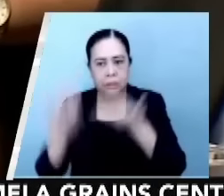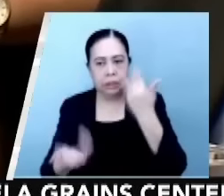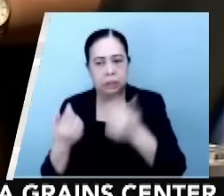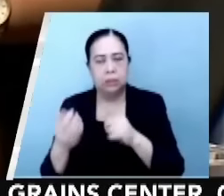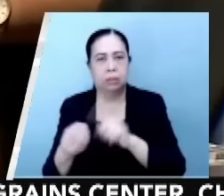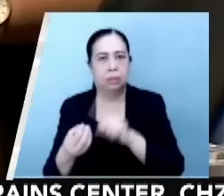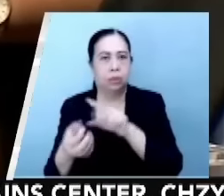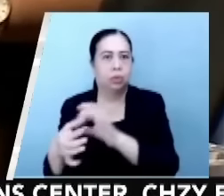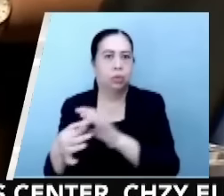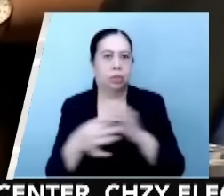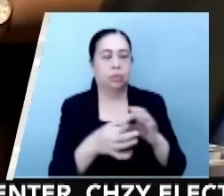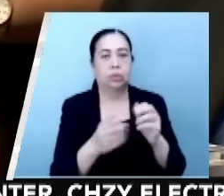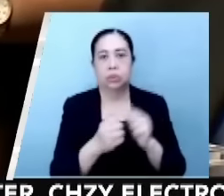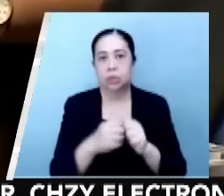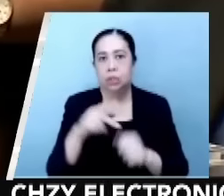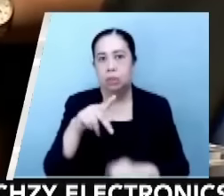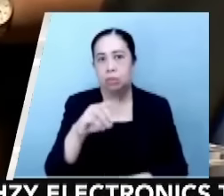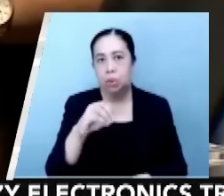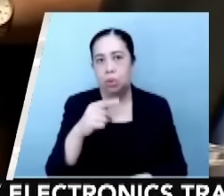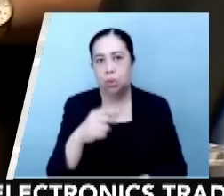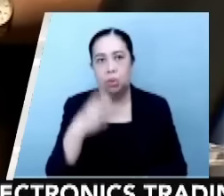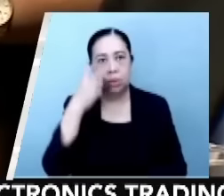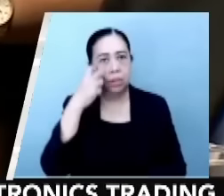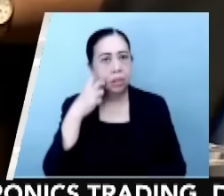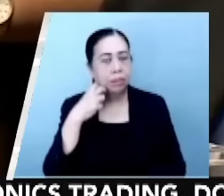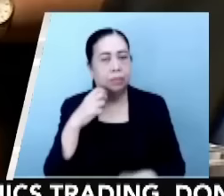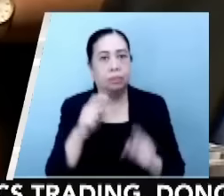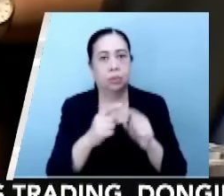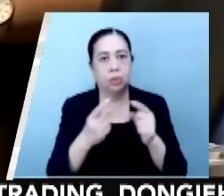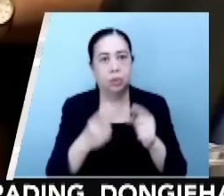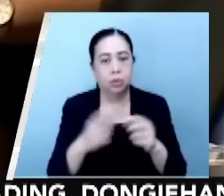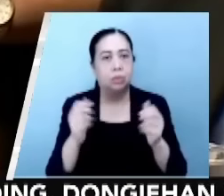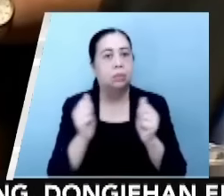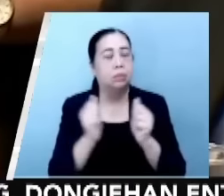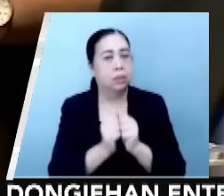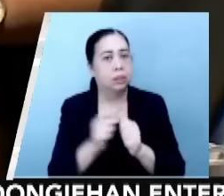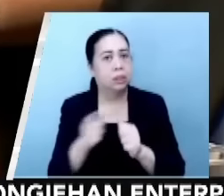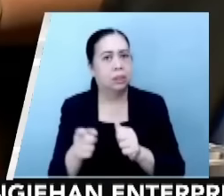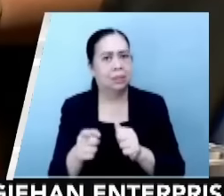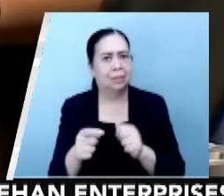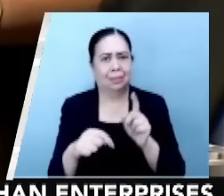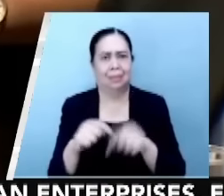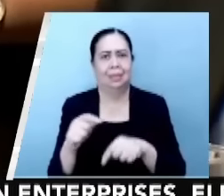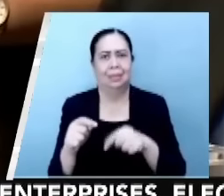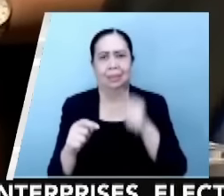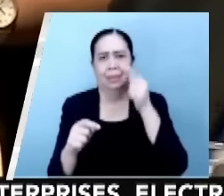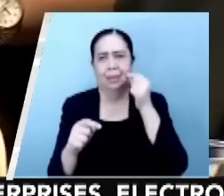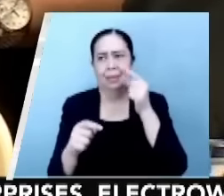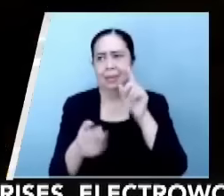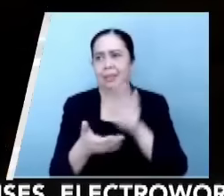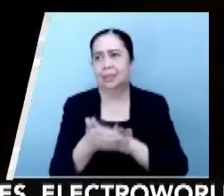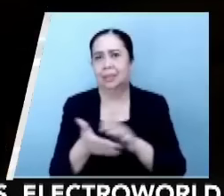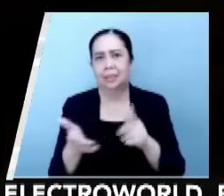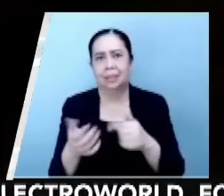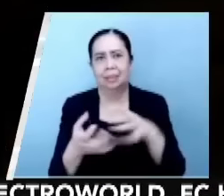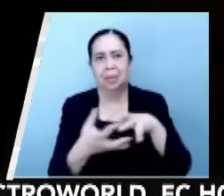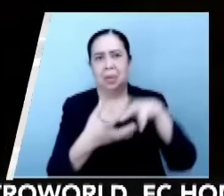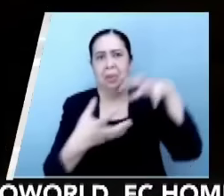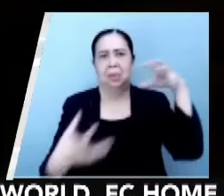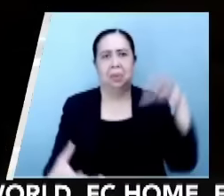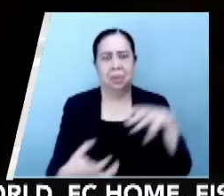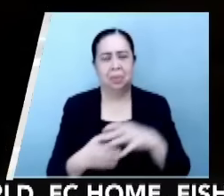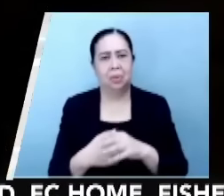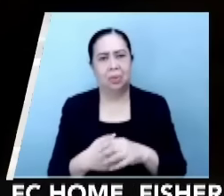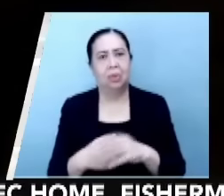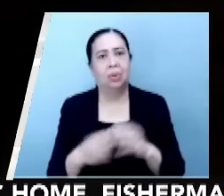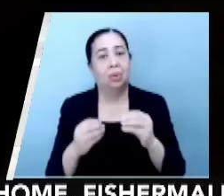pogo, sa criminal connections at pati sa kanyang hindi maipaliwanag na kayamanan. Mas magiging